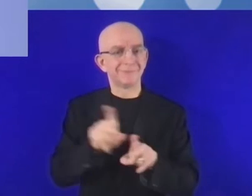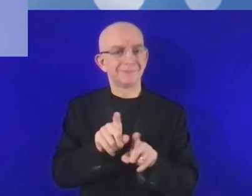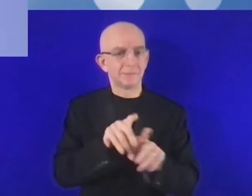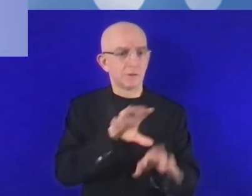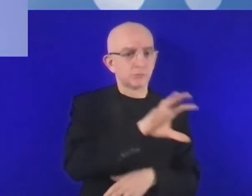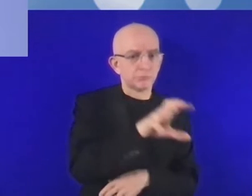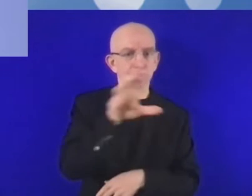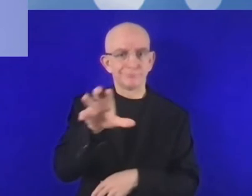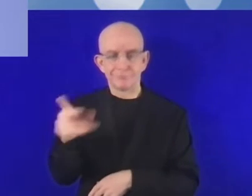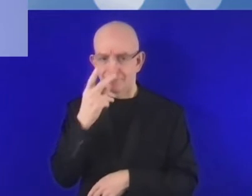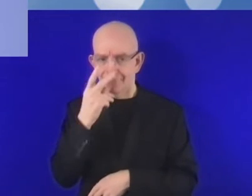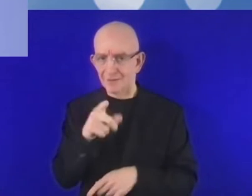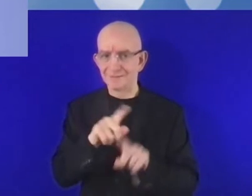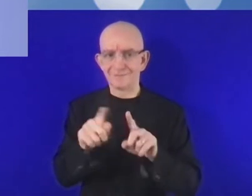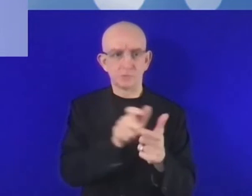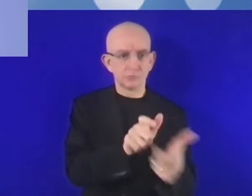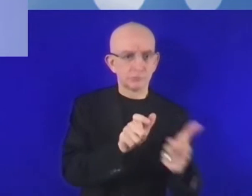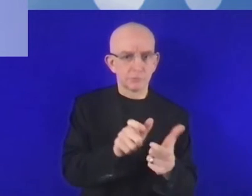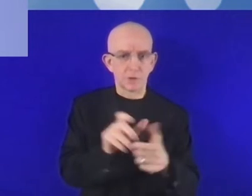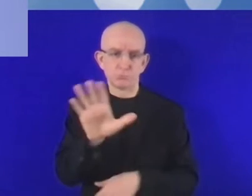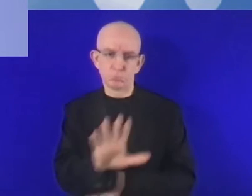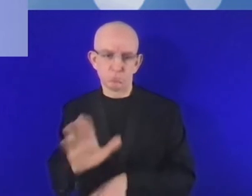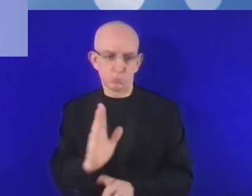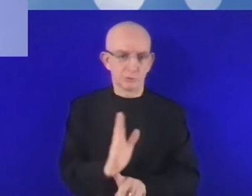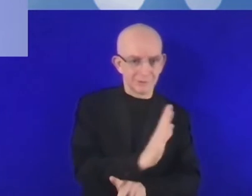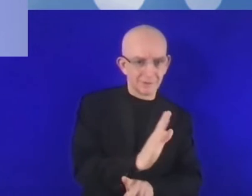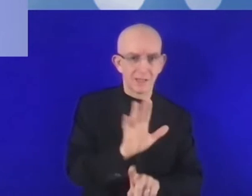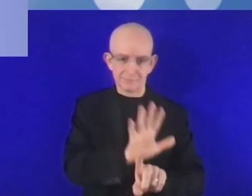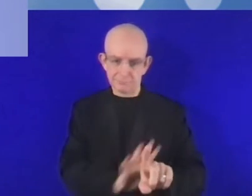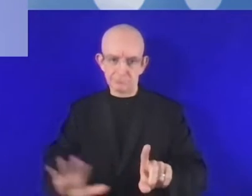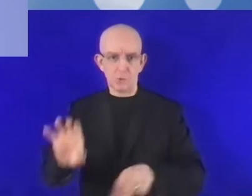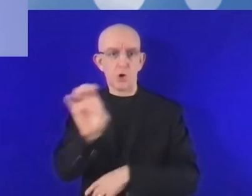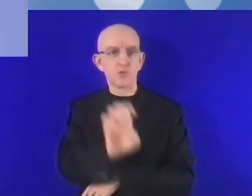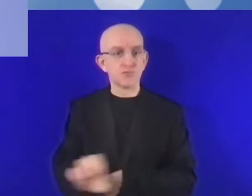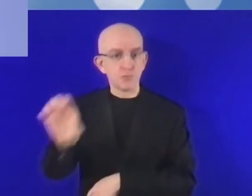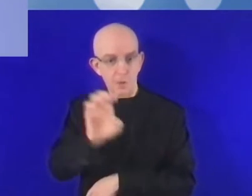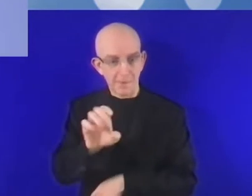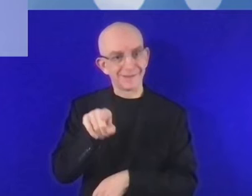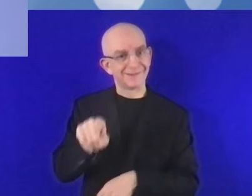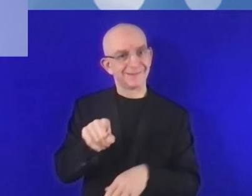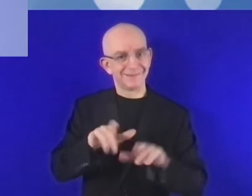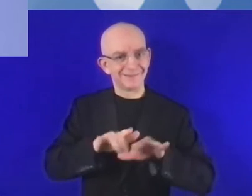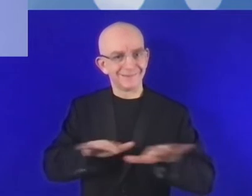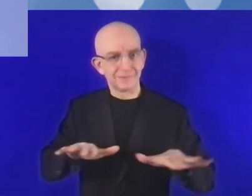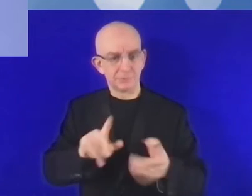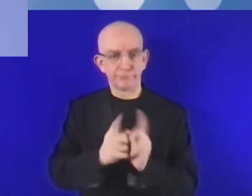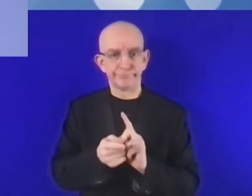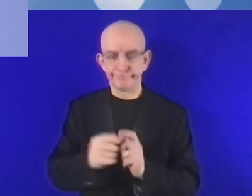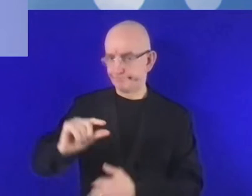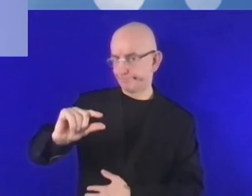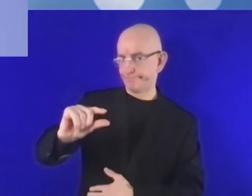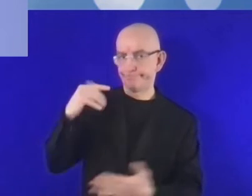регионах и в разных отраслях в странах-членах ЕС. И мы знаем, что уровень